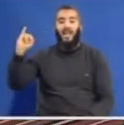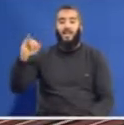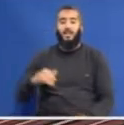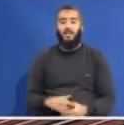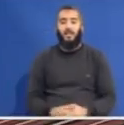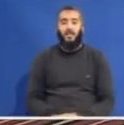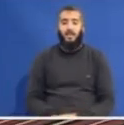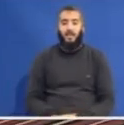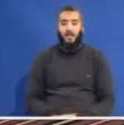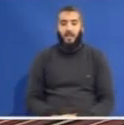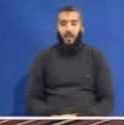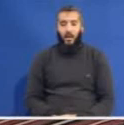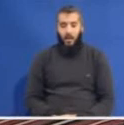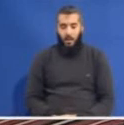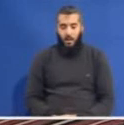علي، تفضل.